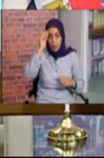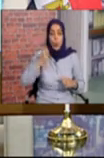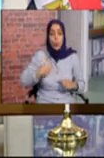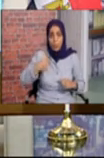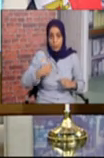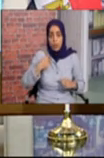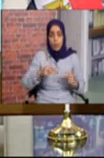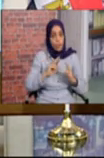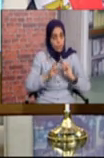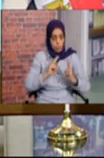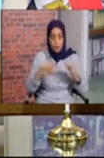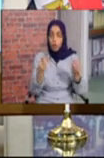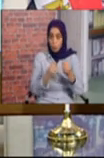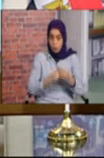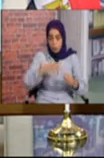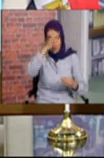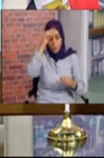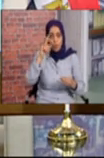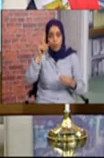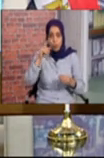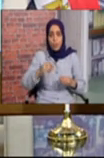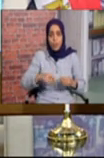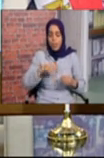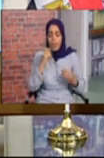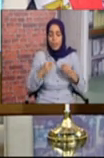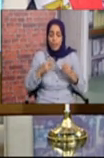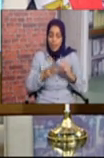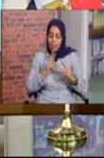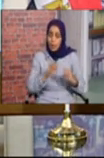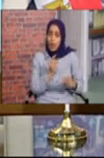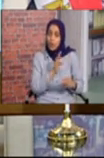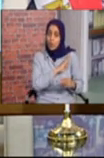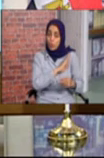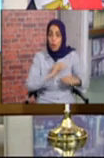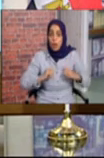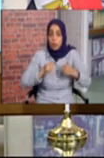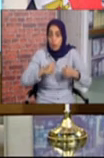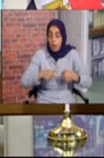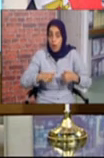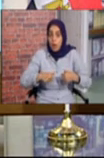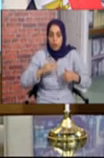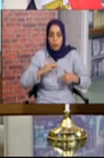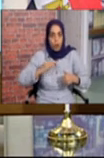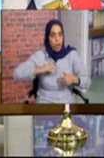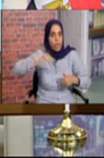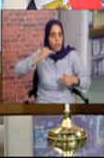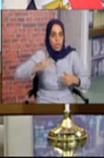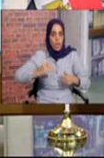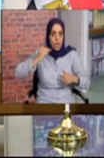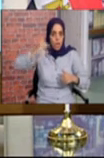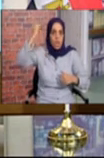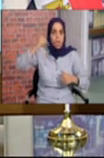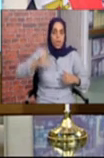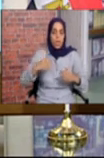في الاحتفالات قريبة إن شاء الله، واحتفالات الشرطة، هنطلع أجيال أجيال بندرسها